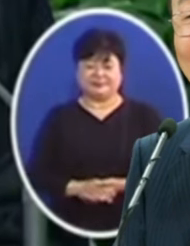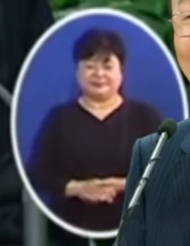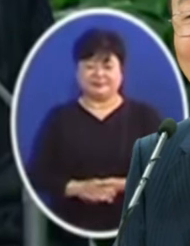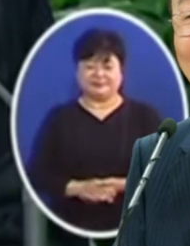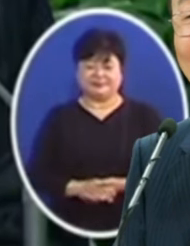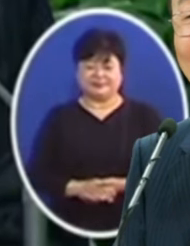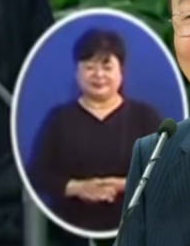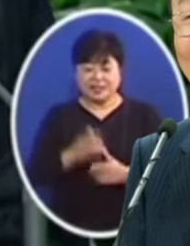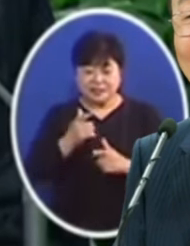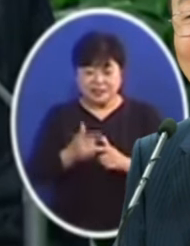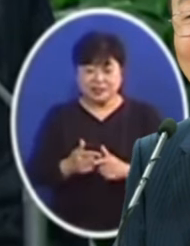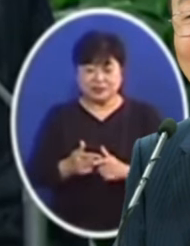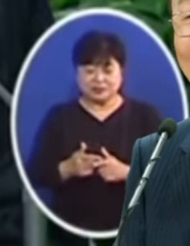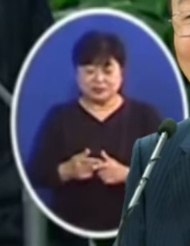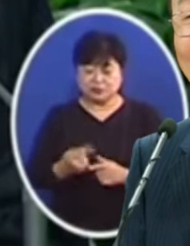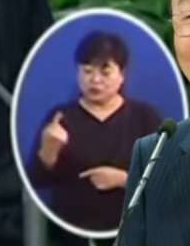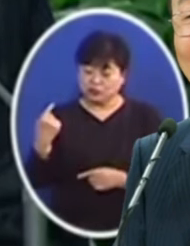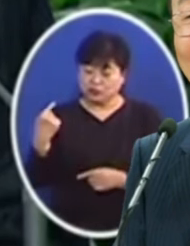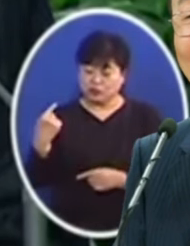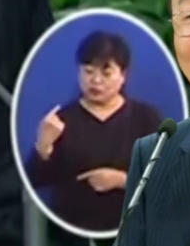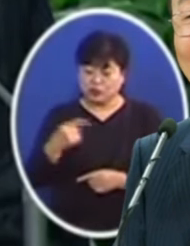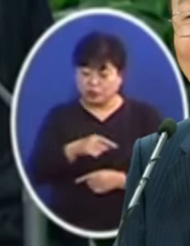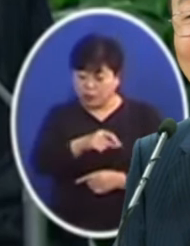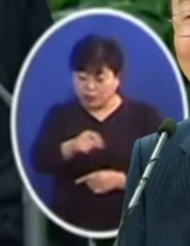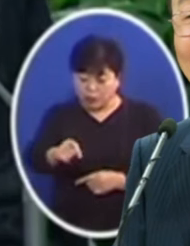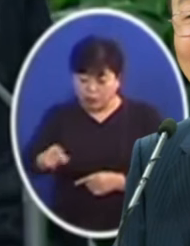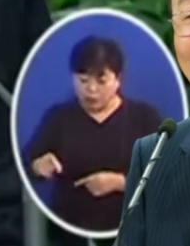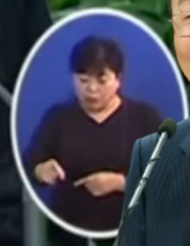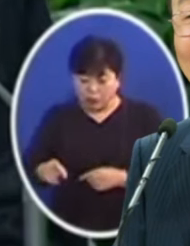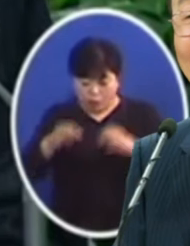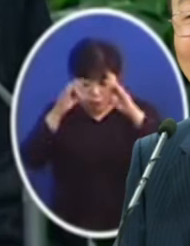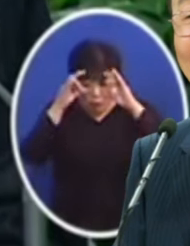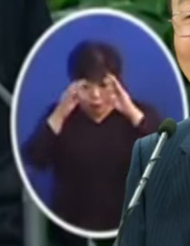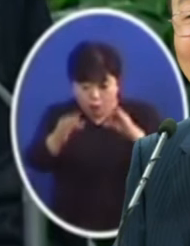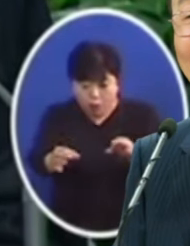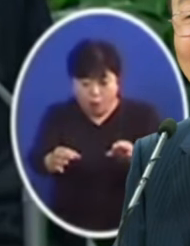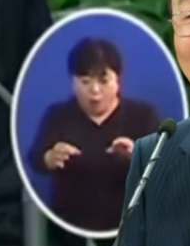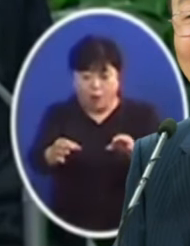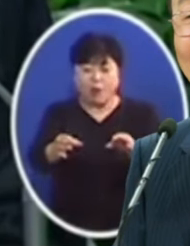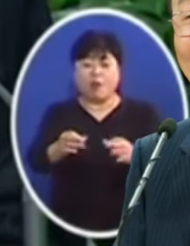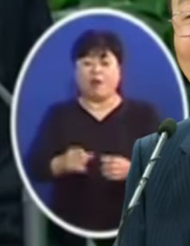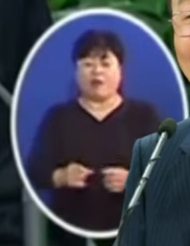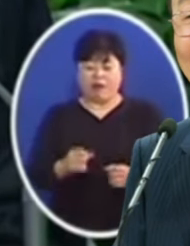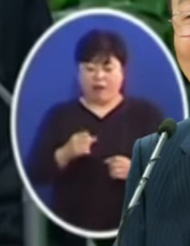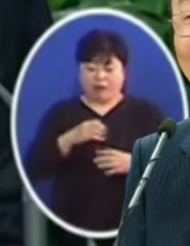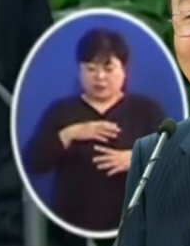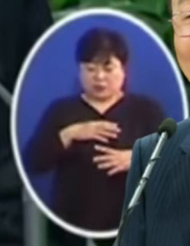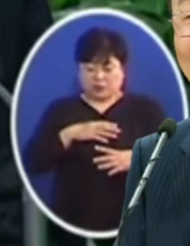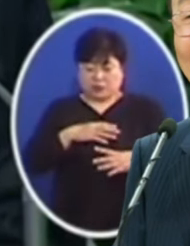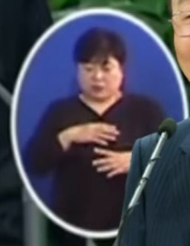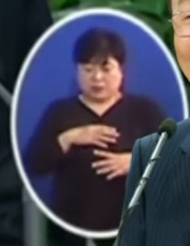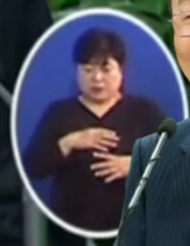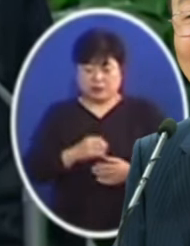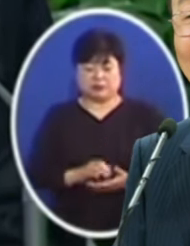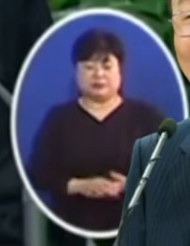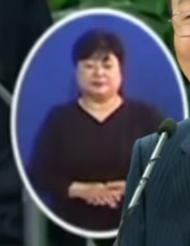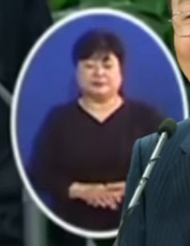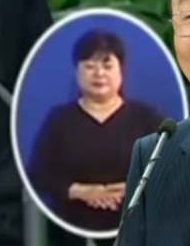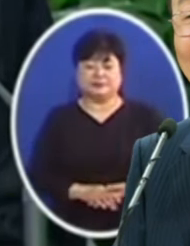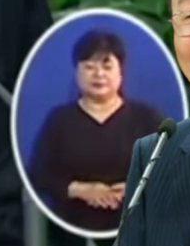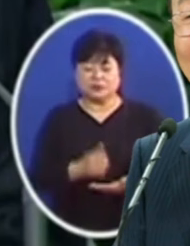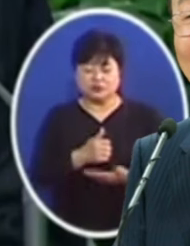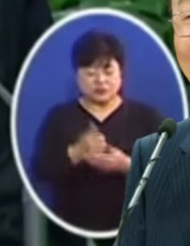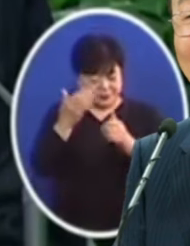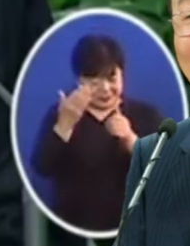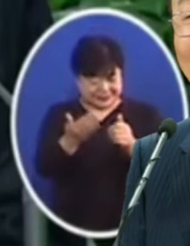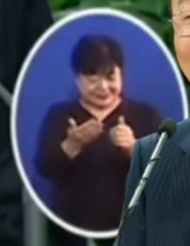그 사람들은 예수님 어깨로 예수님 손가락에 적어가는 십계명을 내려다보고 몸에 몸서리를 쳤는데